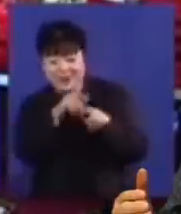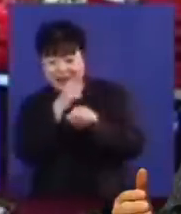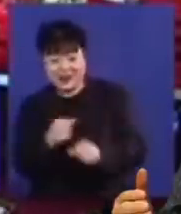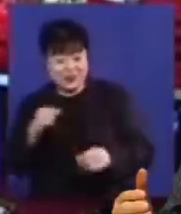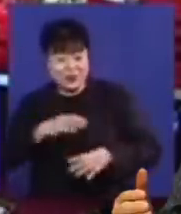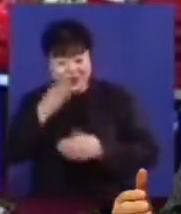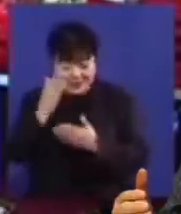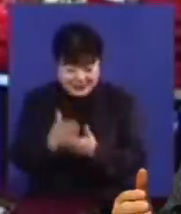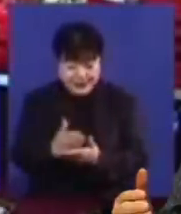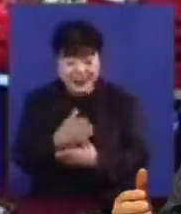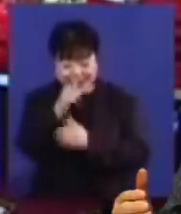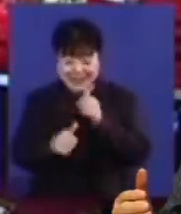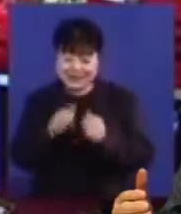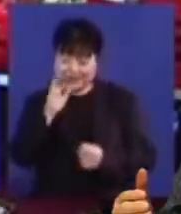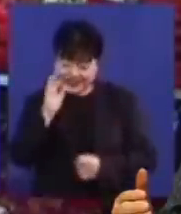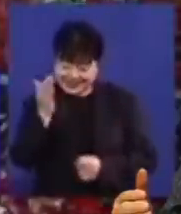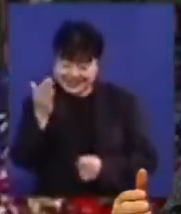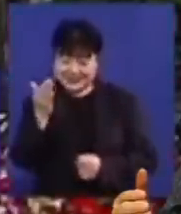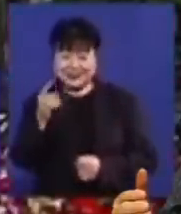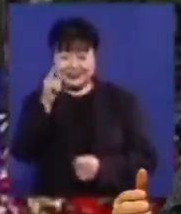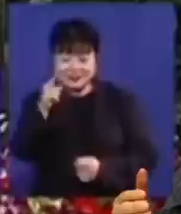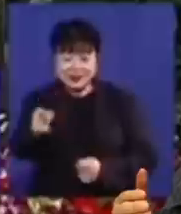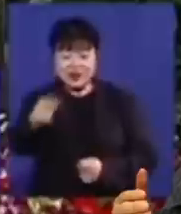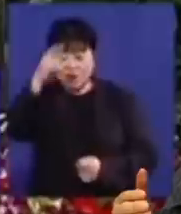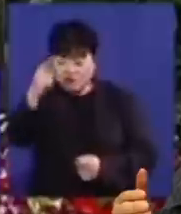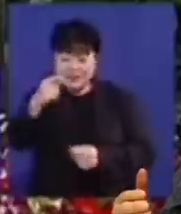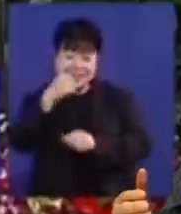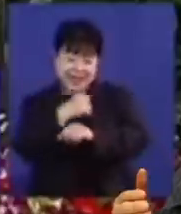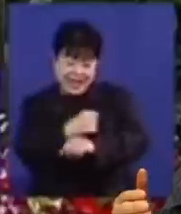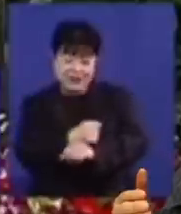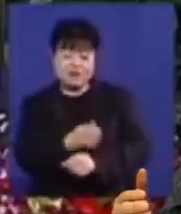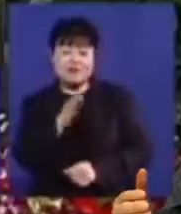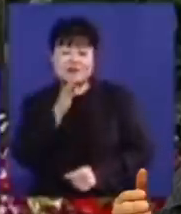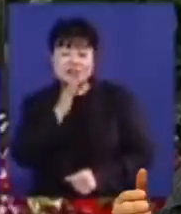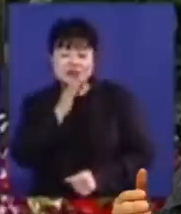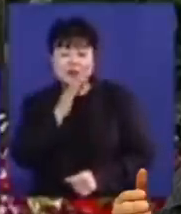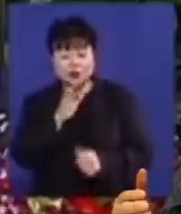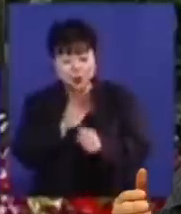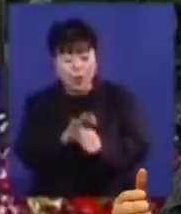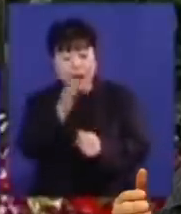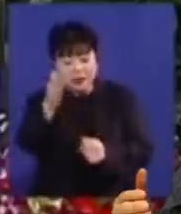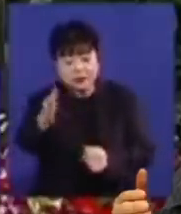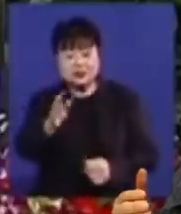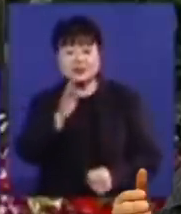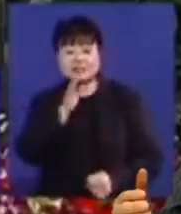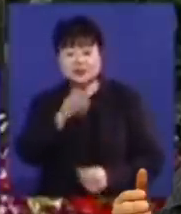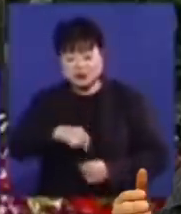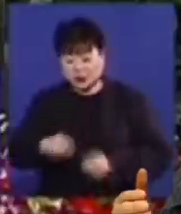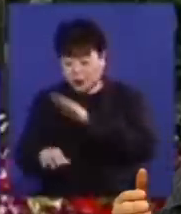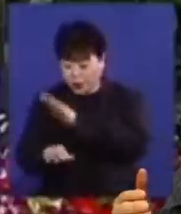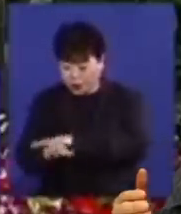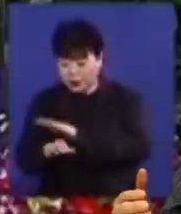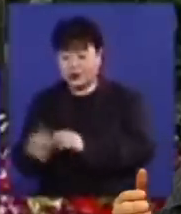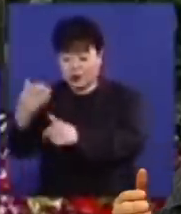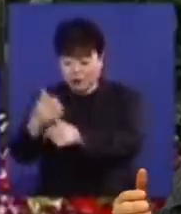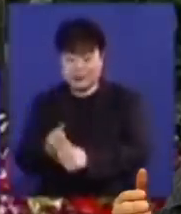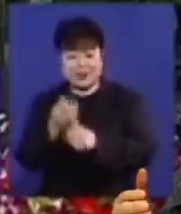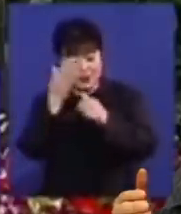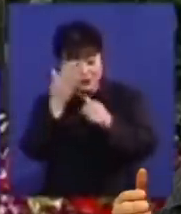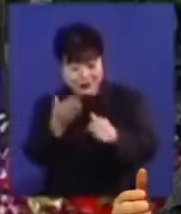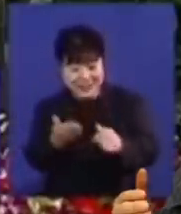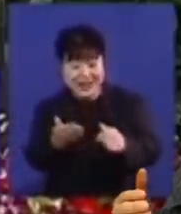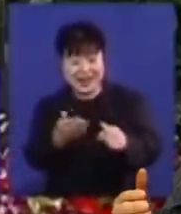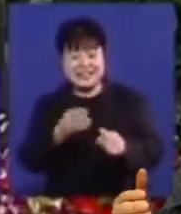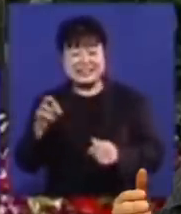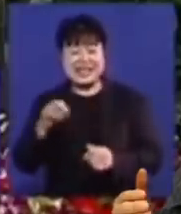놀라지 말라 나는 내 하나님이 됨이라. 내가 너를 굳세게 하리라. 참으로 너를 도와주리라. 참으로 나의 의로운 오른손으로 너를 붙들리라고